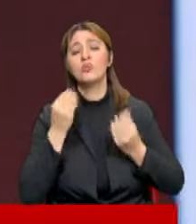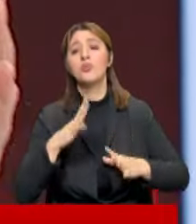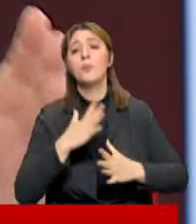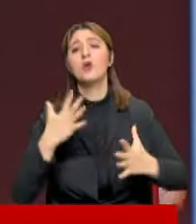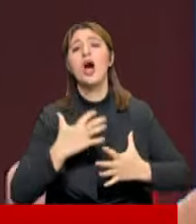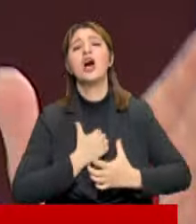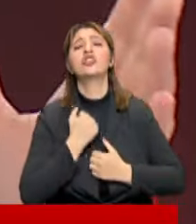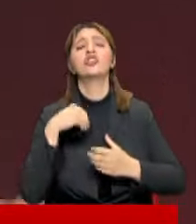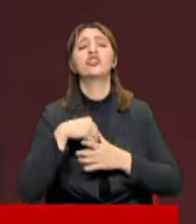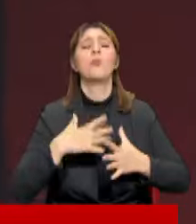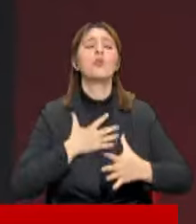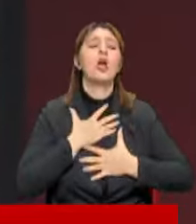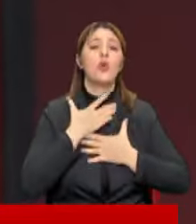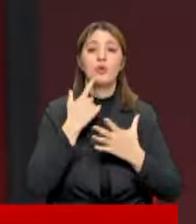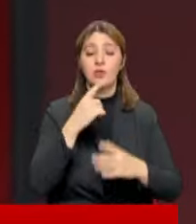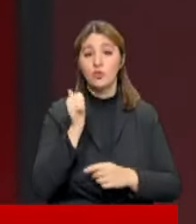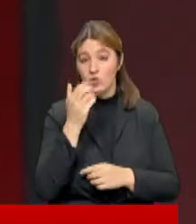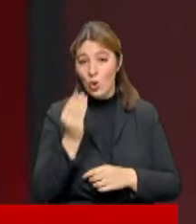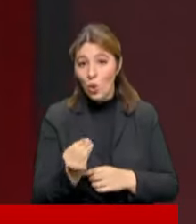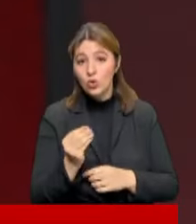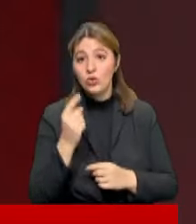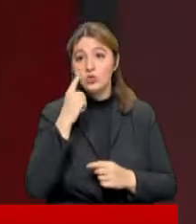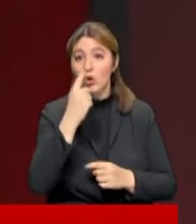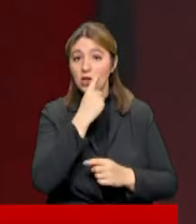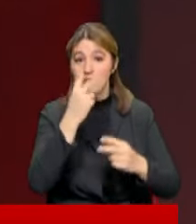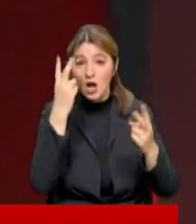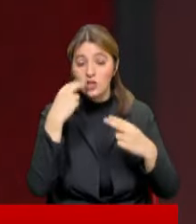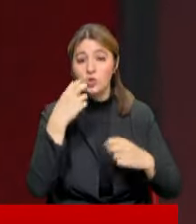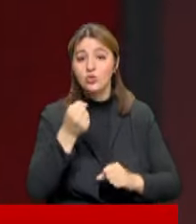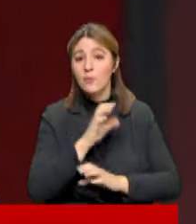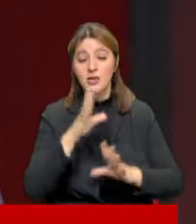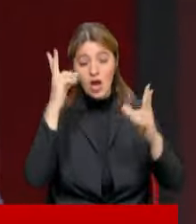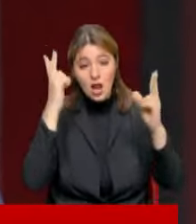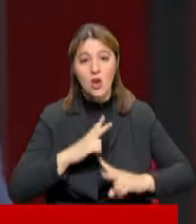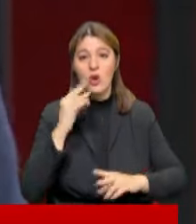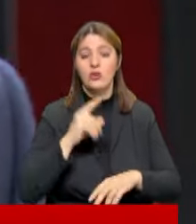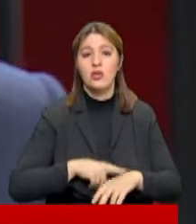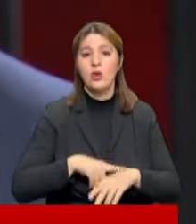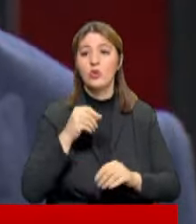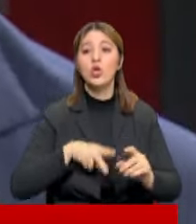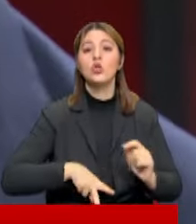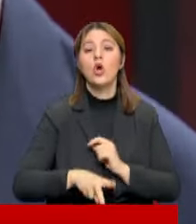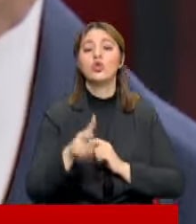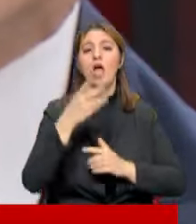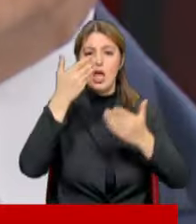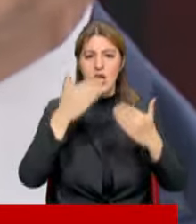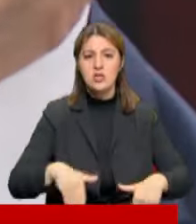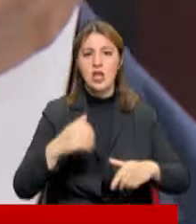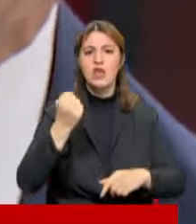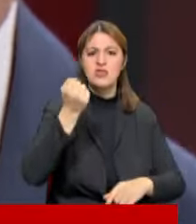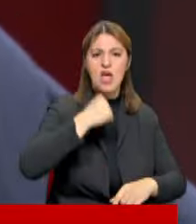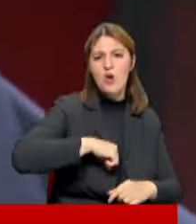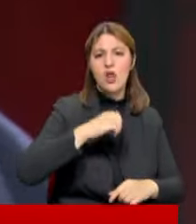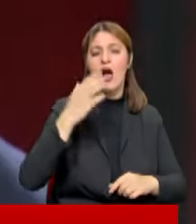bir acı içinde bunalıyorum dediği günler oldu gözyaşlarını tutamadığı anlar oldu yolculuğu engeller